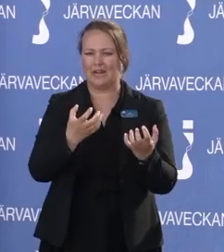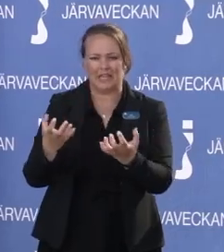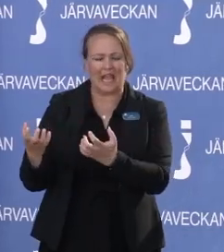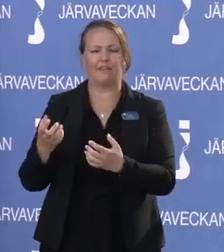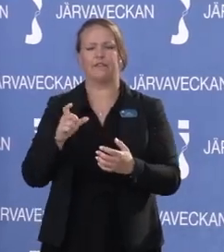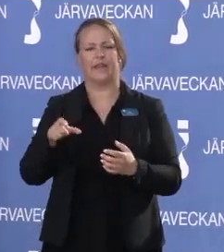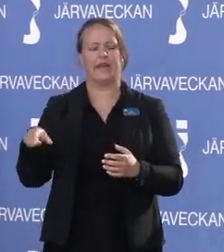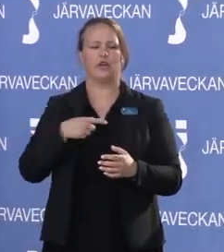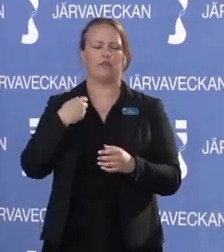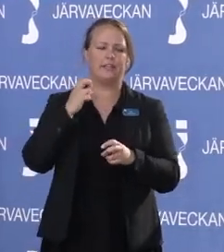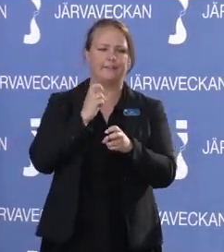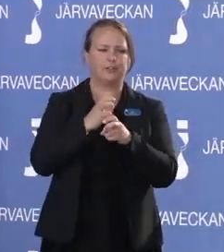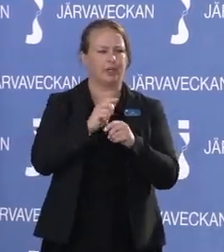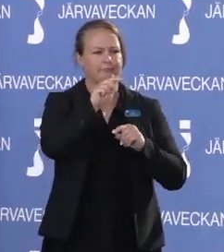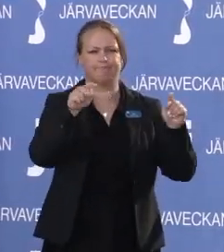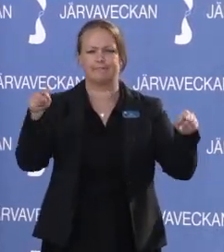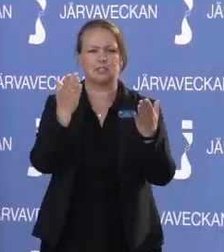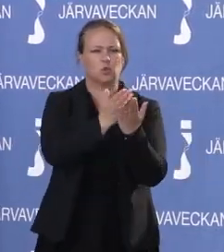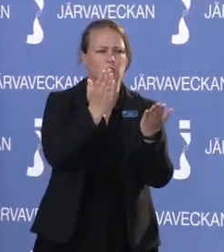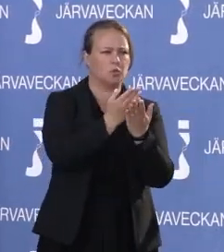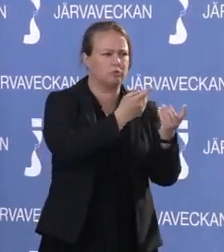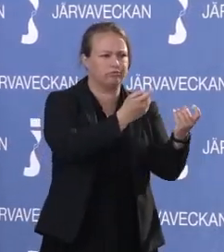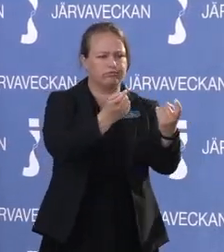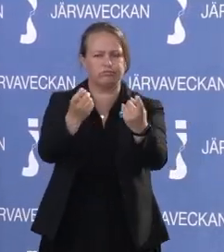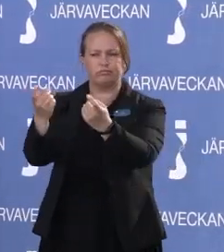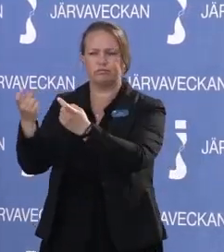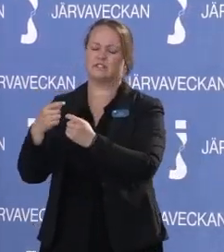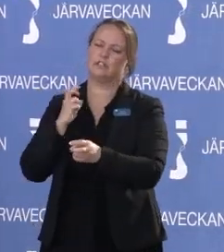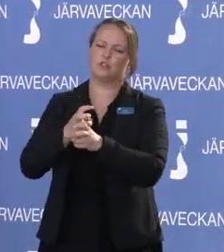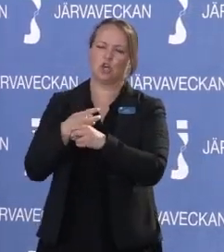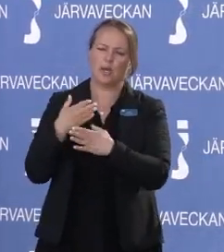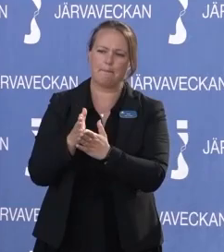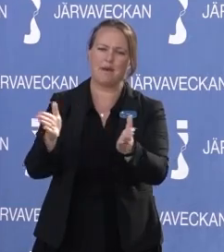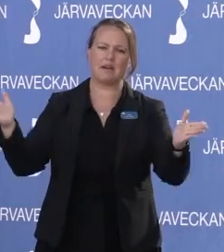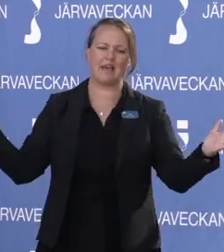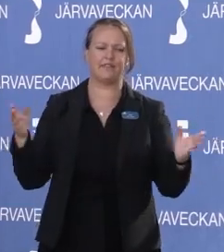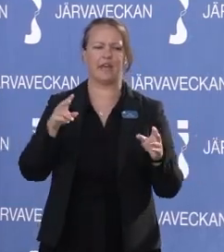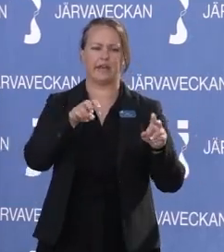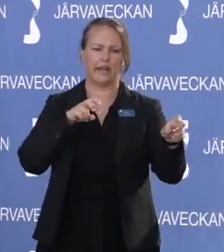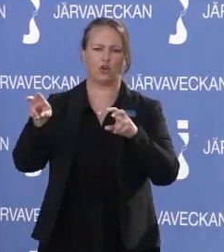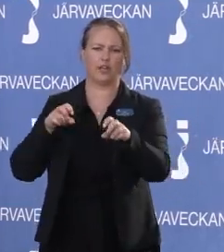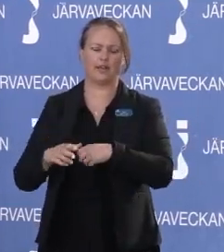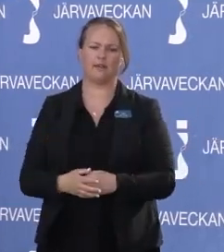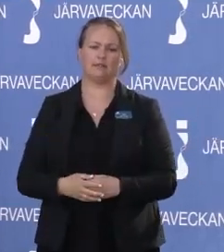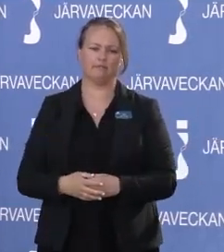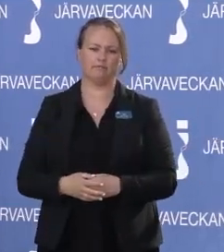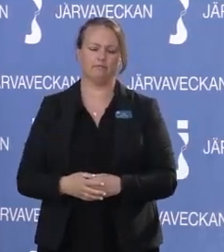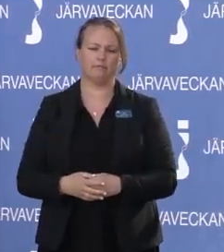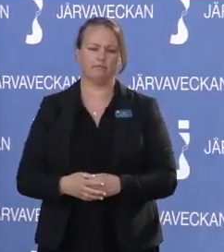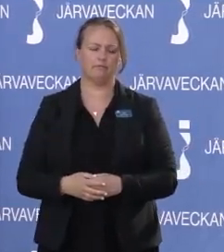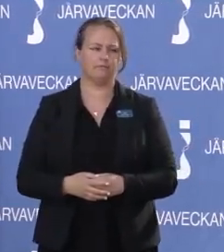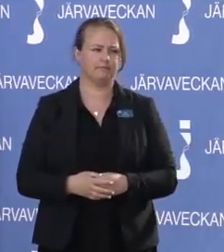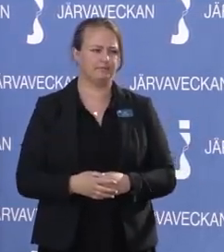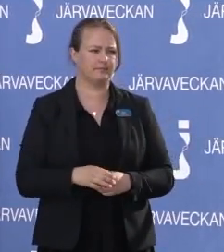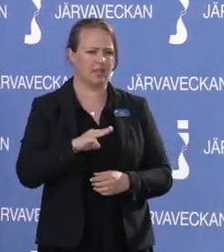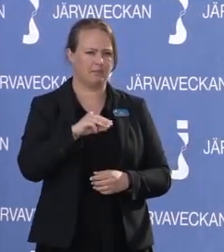försöker verkligen bredda rekryteringarna. För att vi behöver det på alla sätt. Martin? Ja,